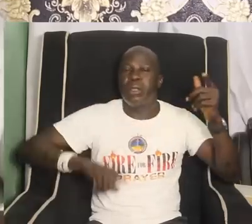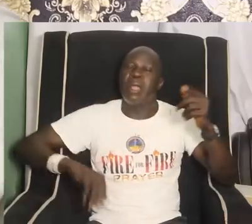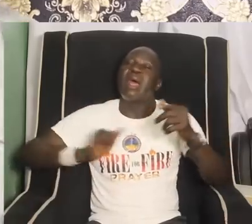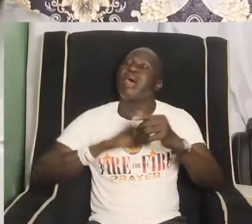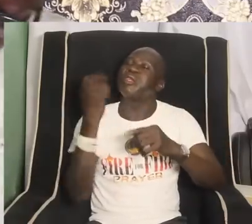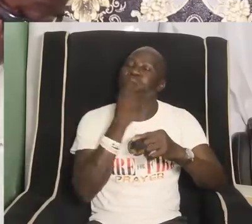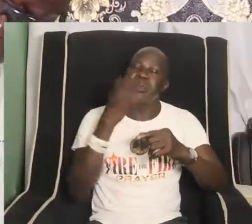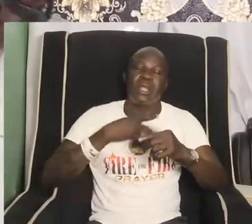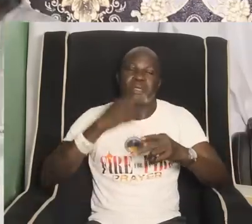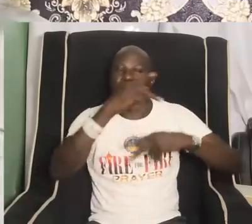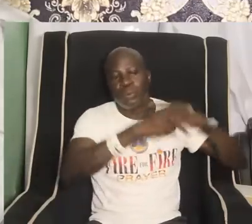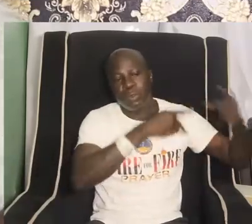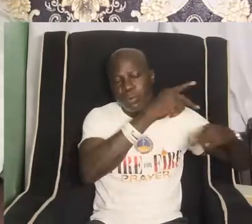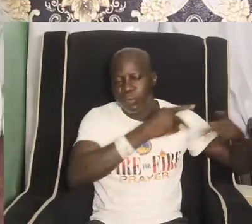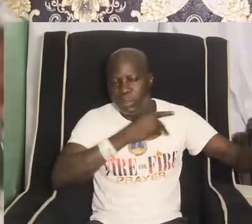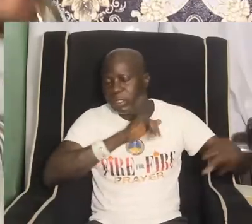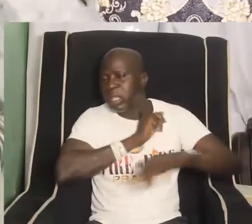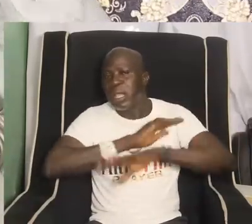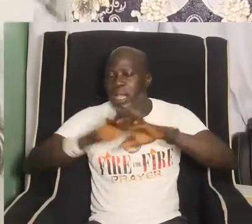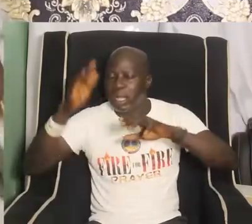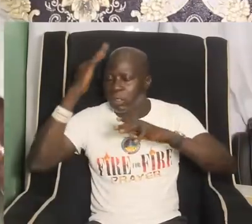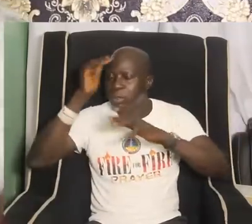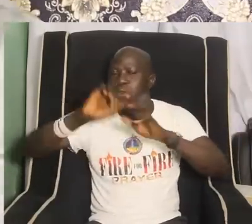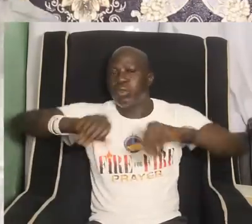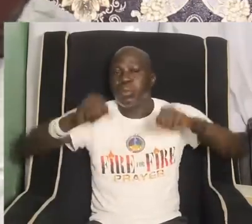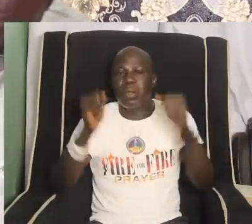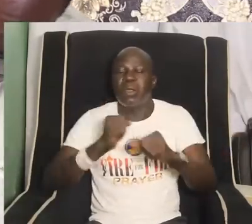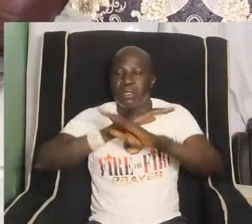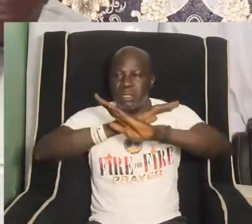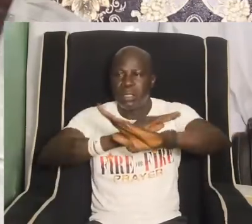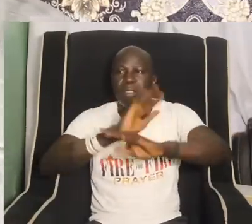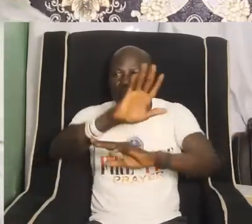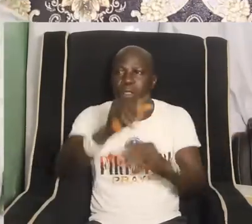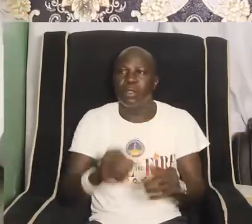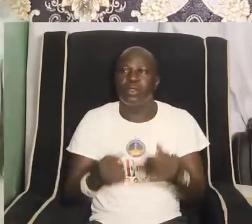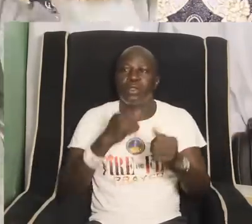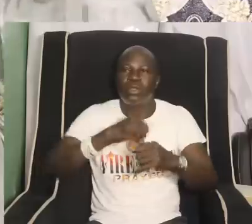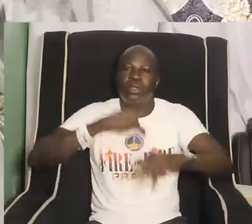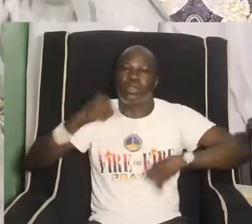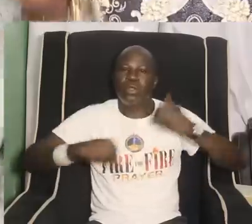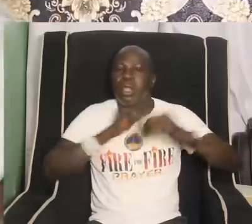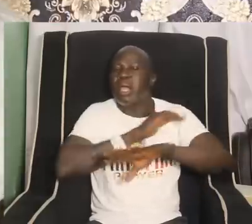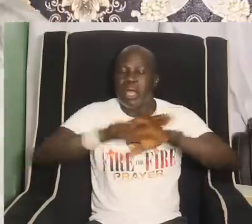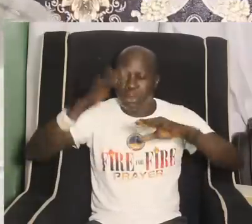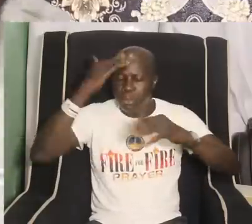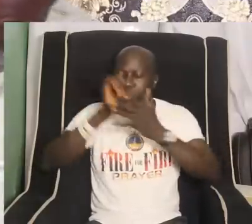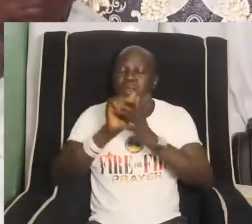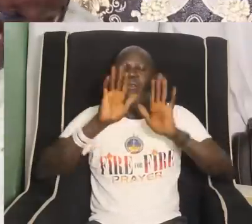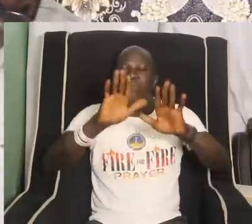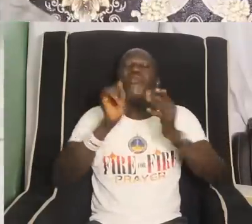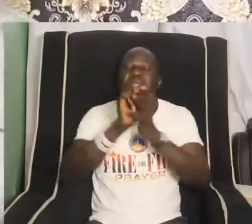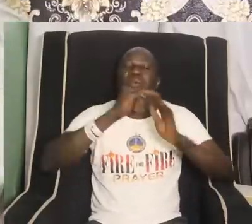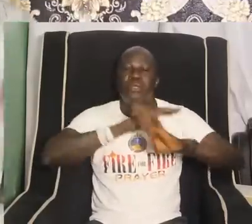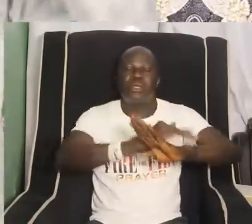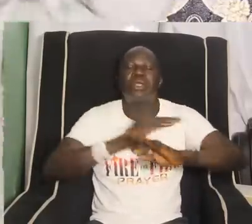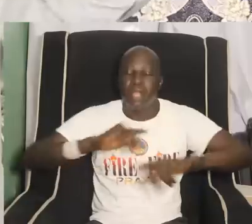I speak as a prophet. Mi o ma gba to nda yo re duro. I don't know the first thing delay your job. Mi o ma se to nda duro. I don't know the first thing delay